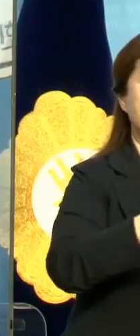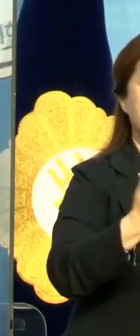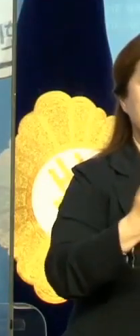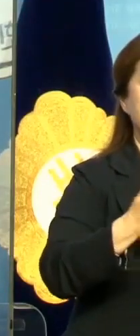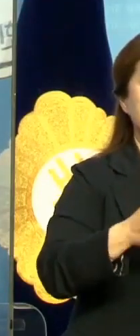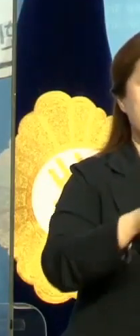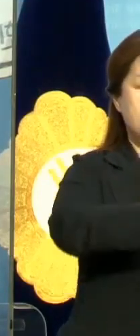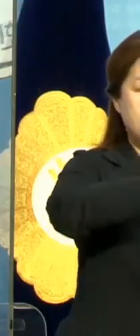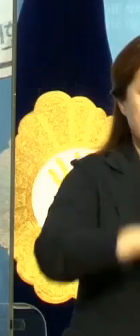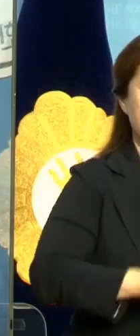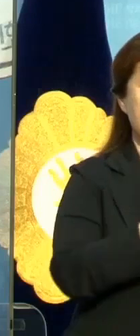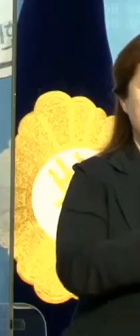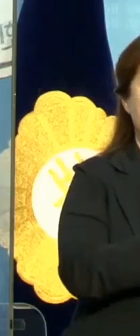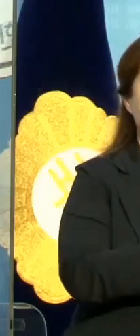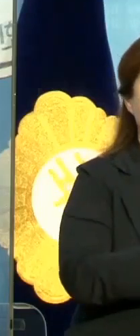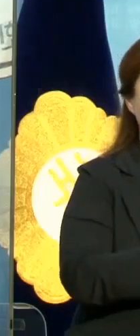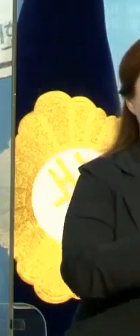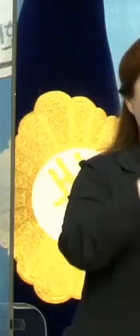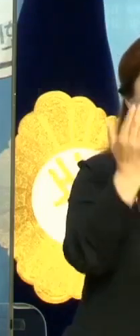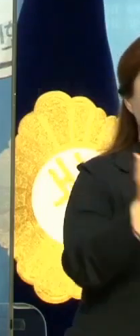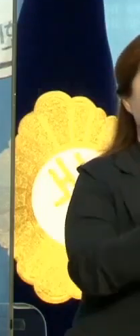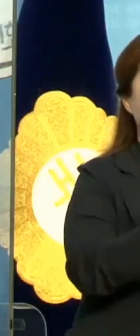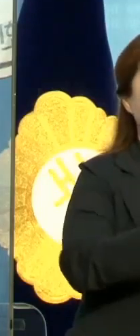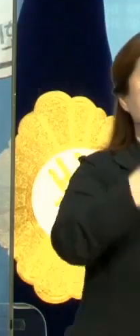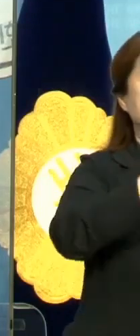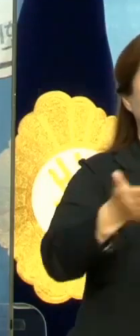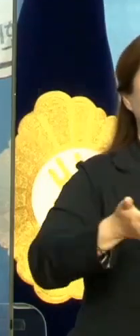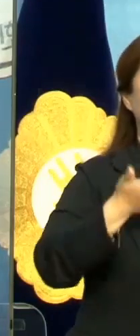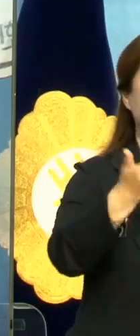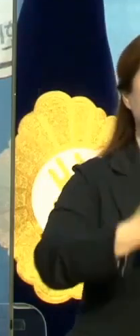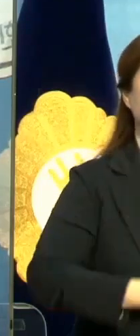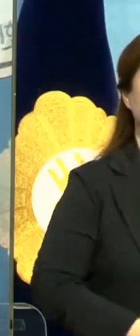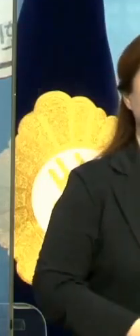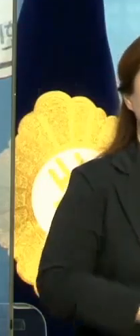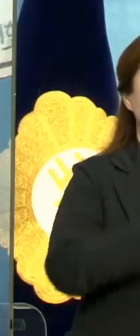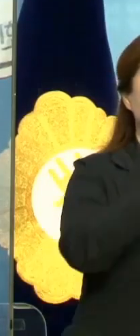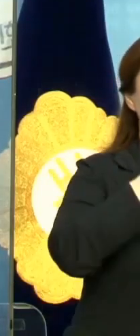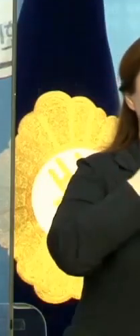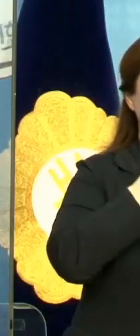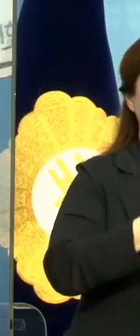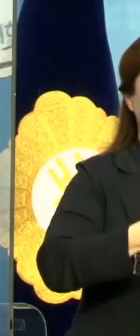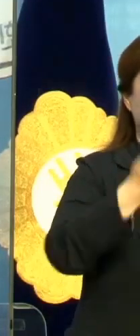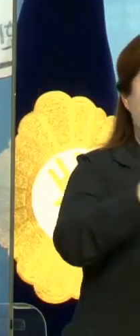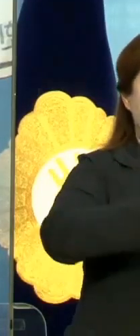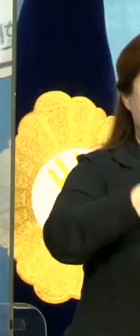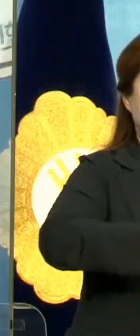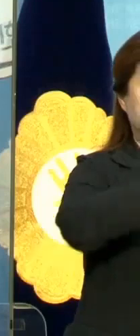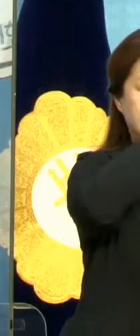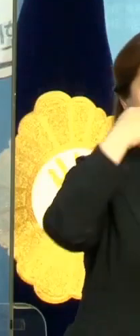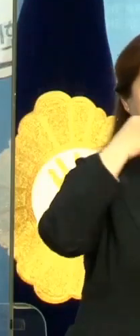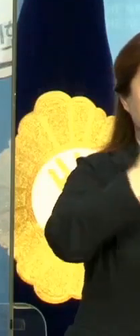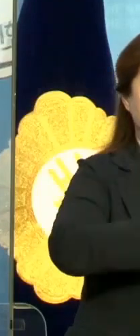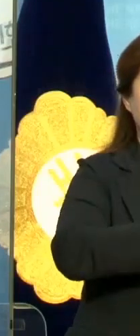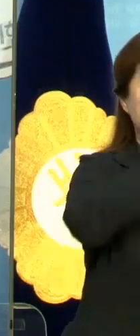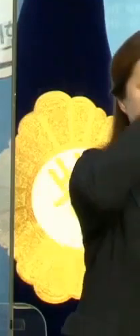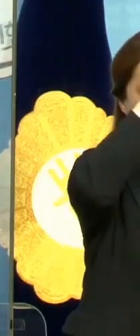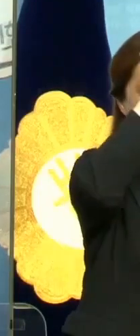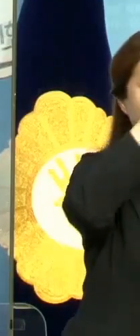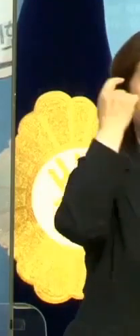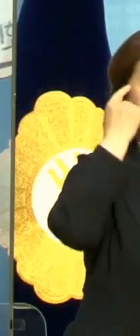일련의 사태에 책임을 지고 모직 사퇴할 것을 촉구합니다 그것만이 공당의 국민들에 대한 최소한의 도리를